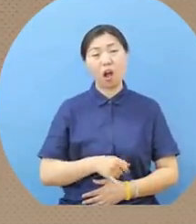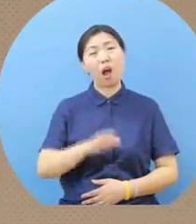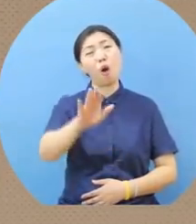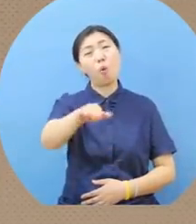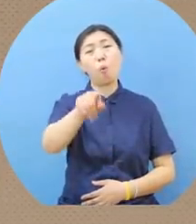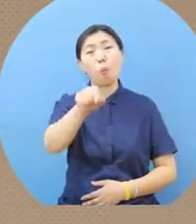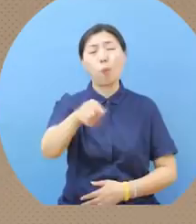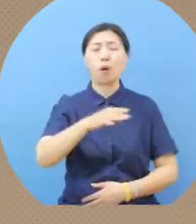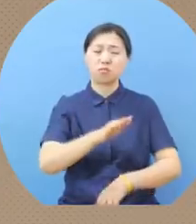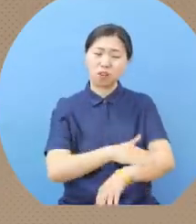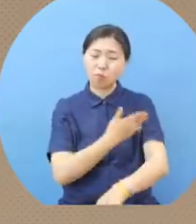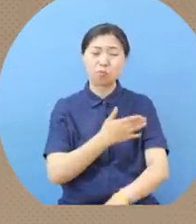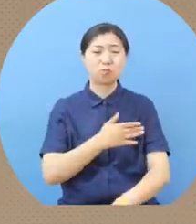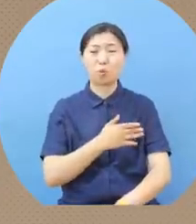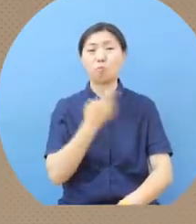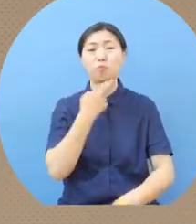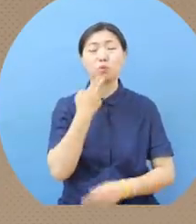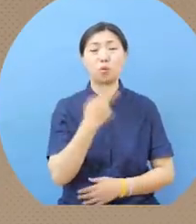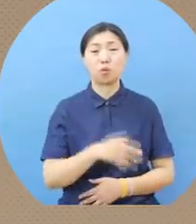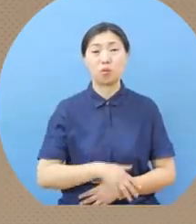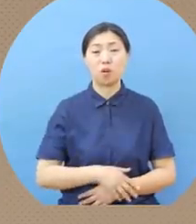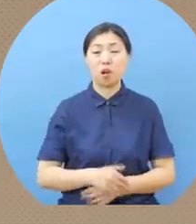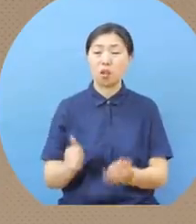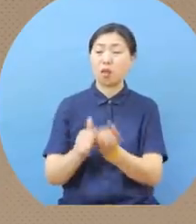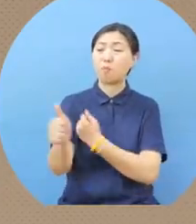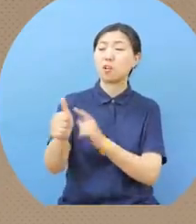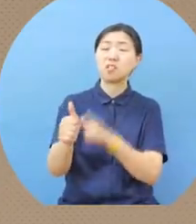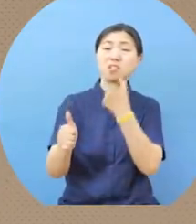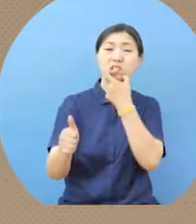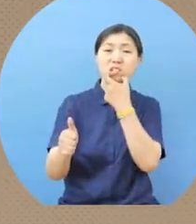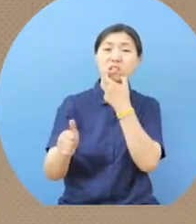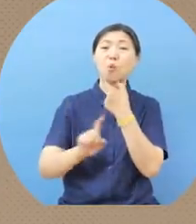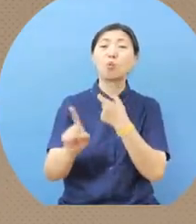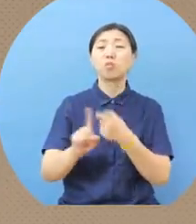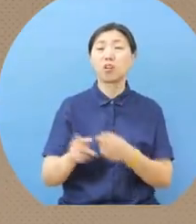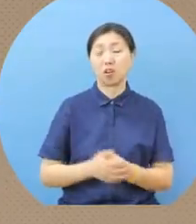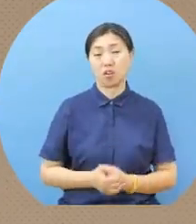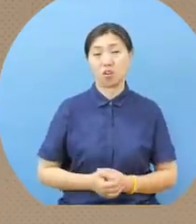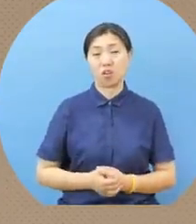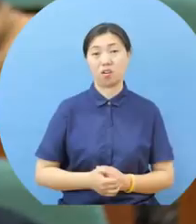특별히 잘못한 거 없어 남자 5 싫다는 너굴 어떻게 싫다는데